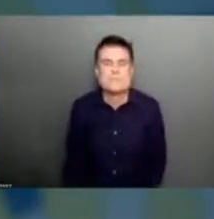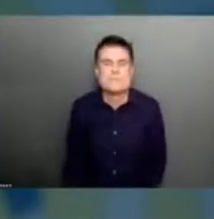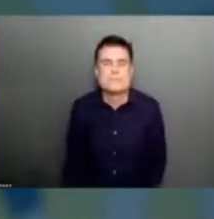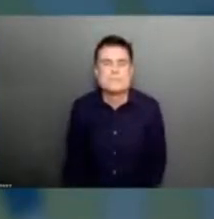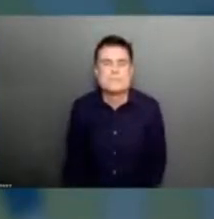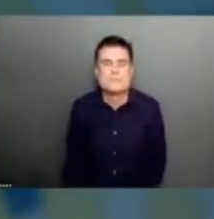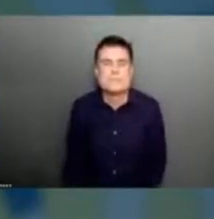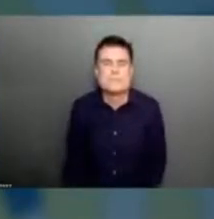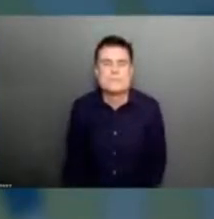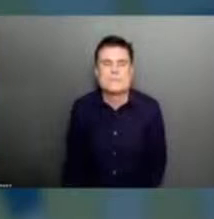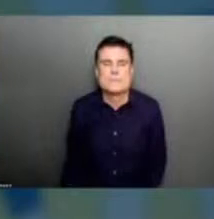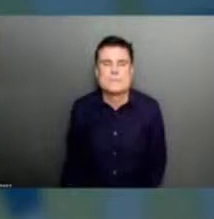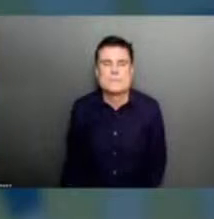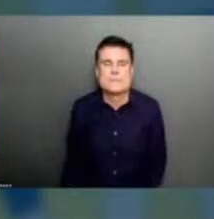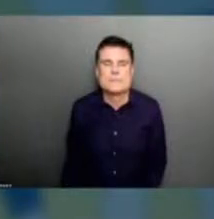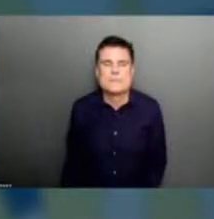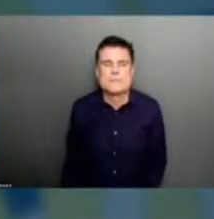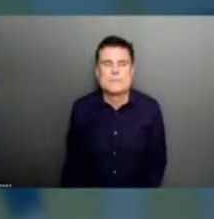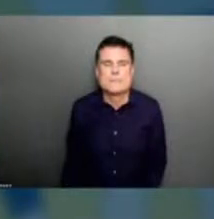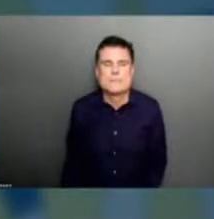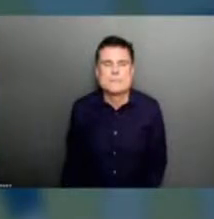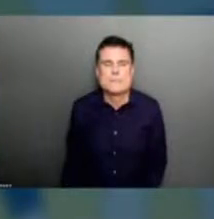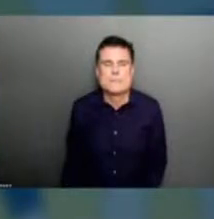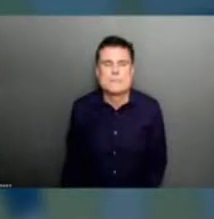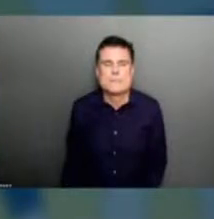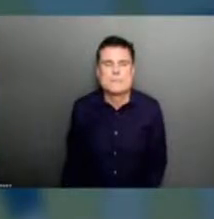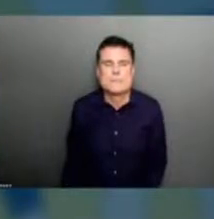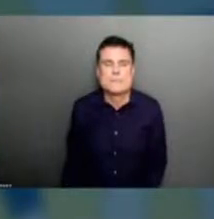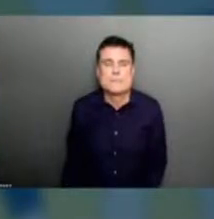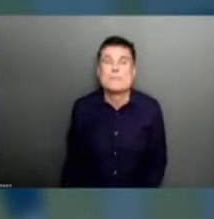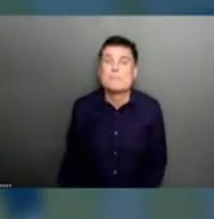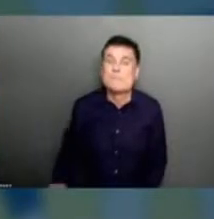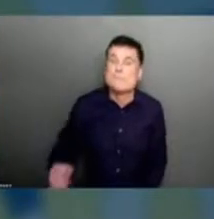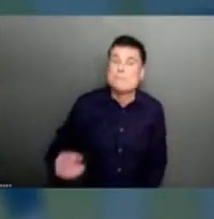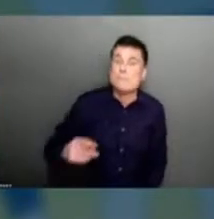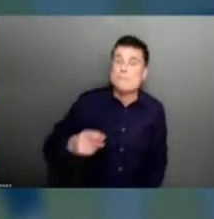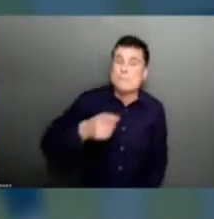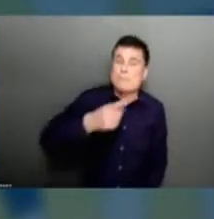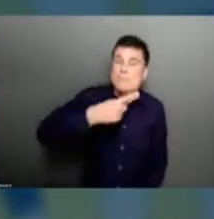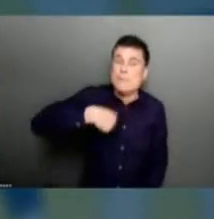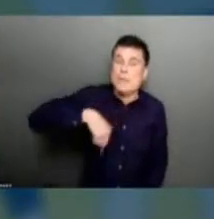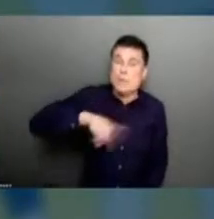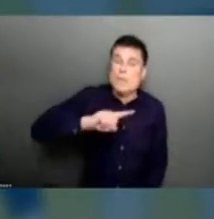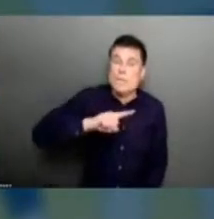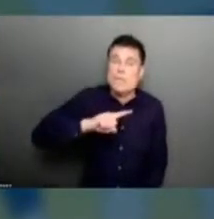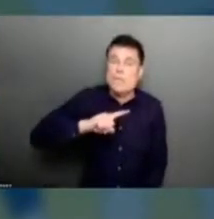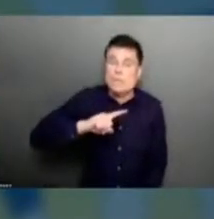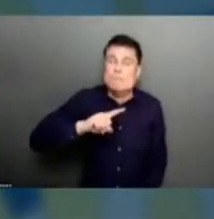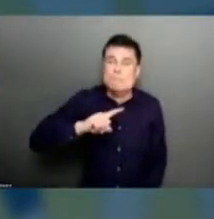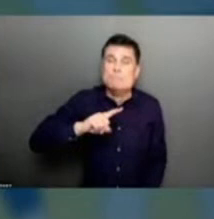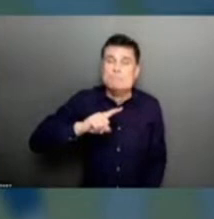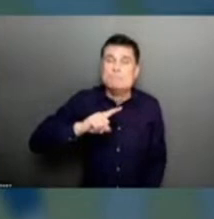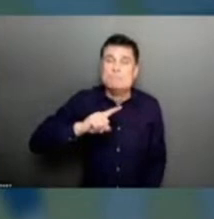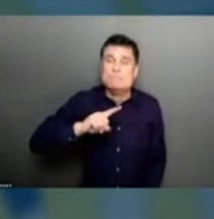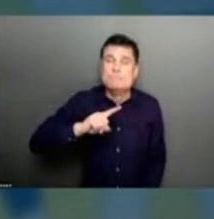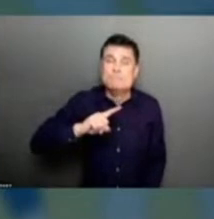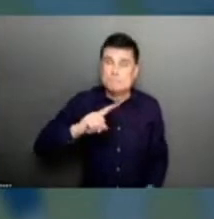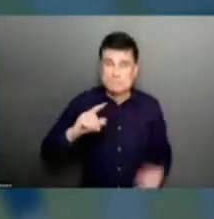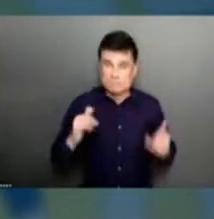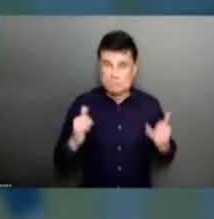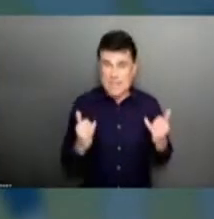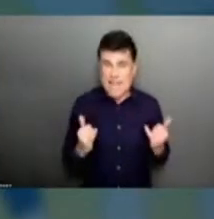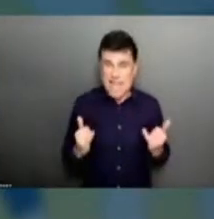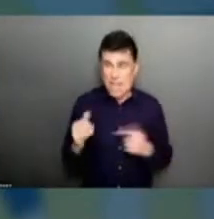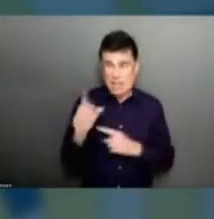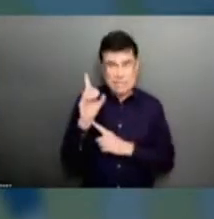万 549,000 54万里 people 边 with 打 their 第一针 first dose 35 with the 万 protection 打第 that 二 we 针的 get 是 from that 19 first 万 dose, 那么 which is 莫德纳 incredibly 呢是 important. 会来 And 25